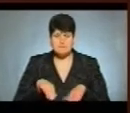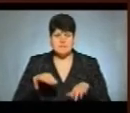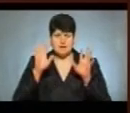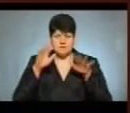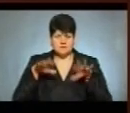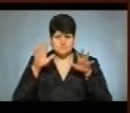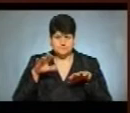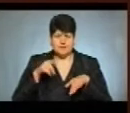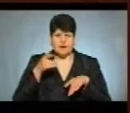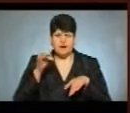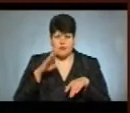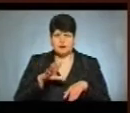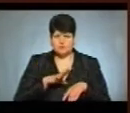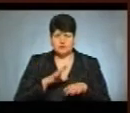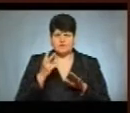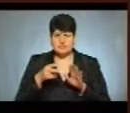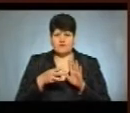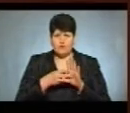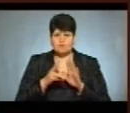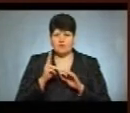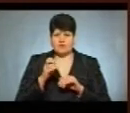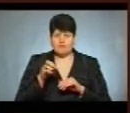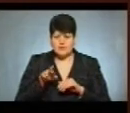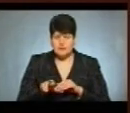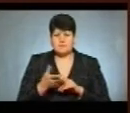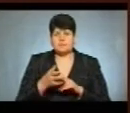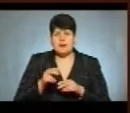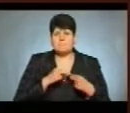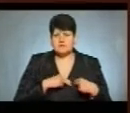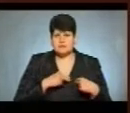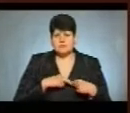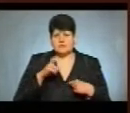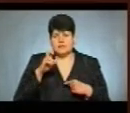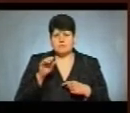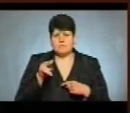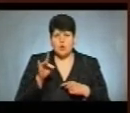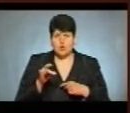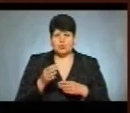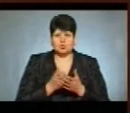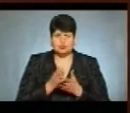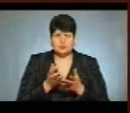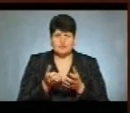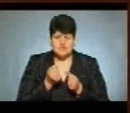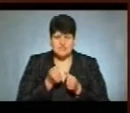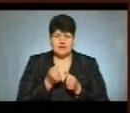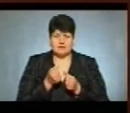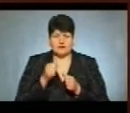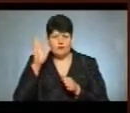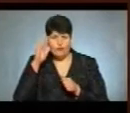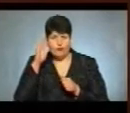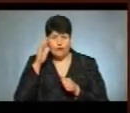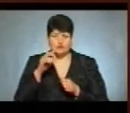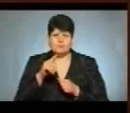і градом, яка була 28 квітня, працівники Держпродспоживслужби взяли зразки води з криниць в підтоплених селах